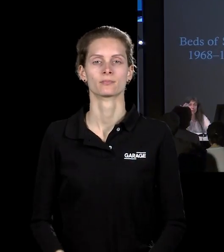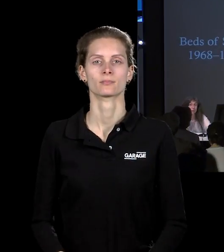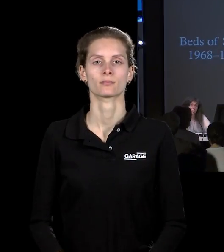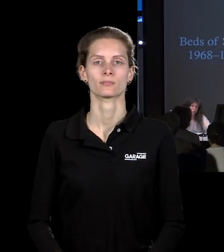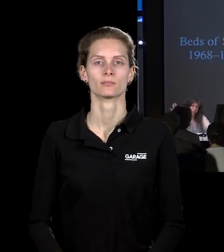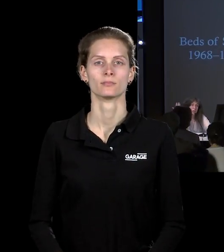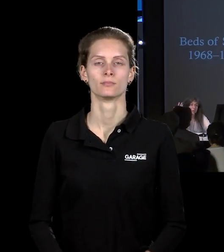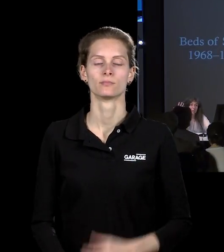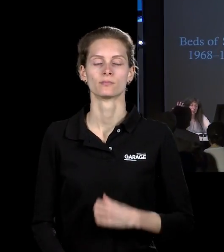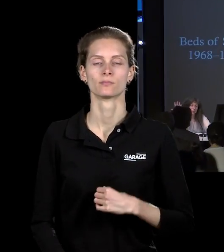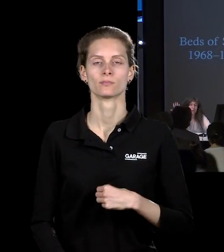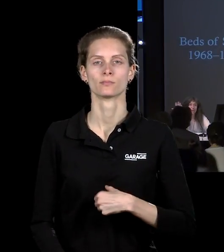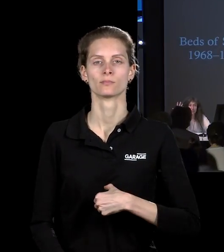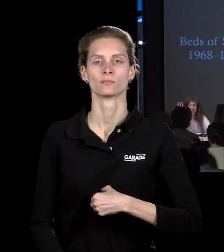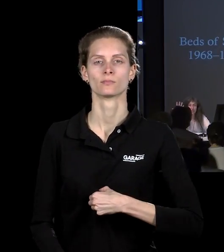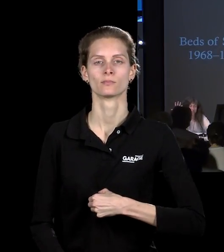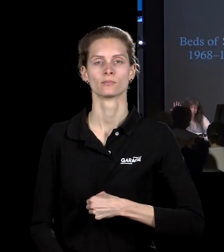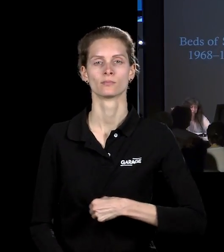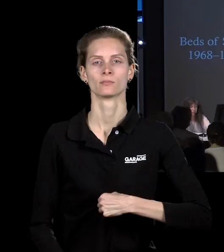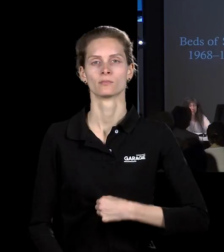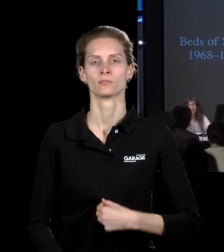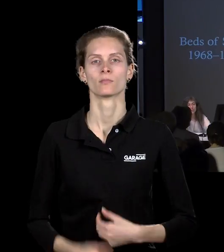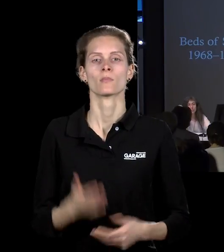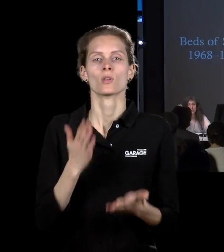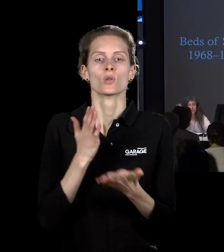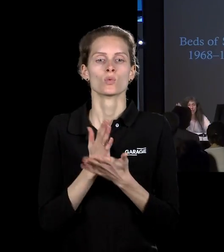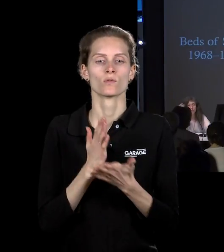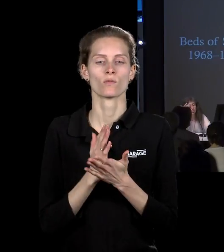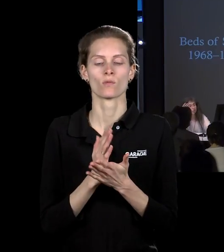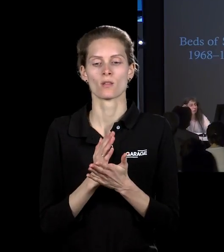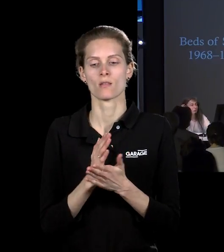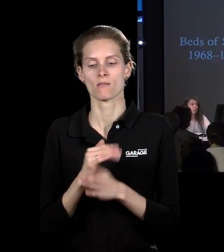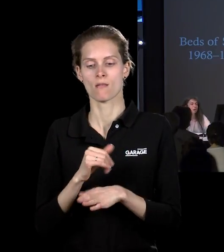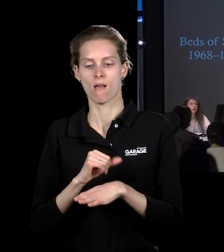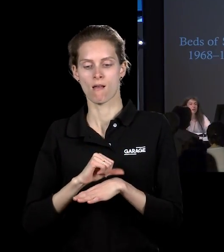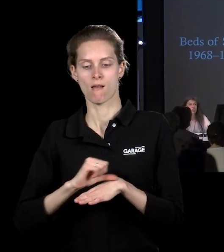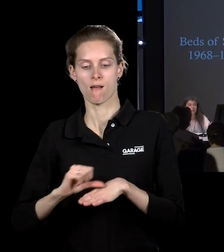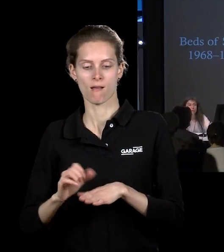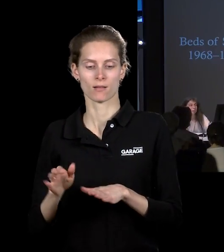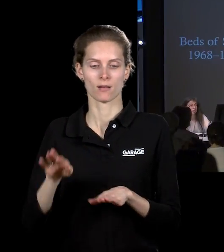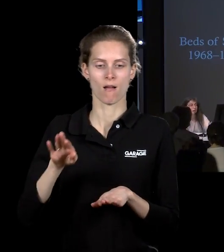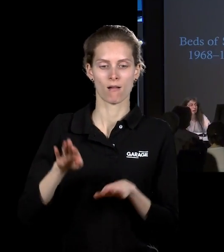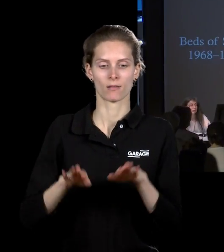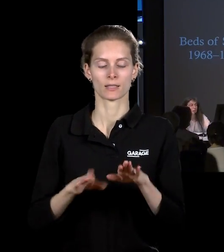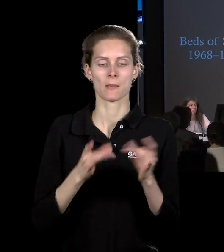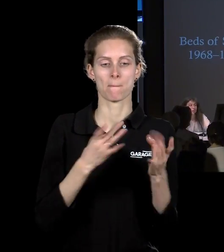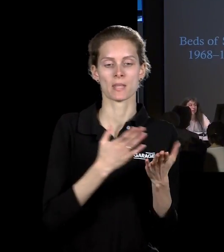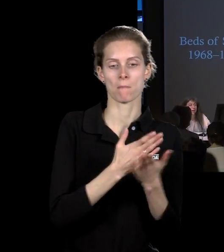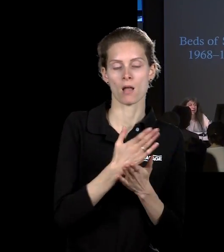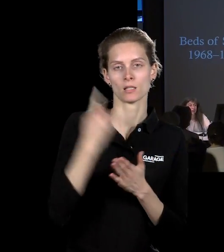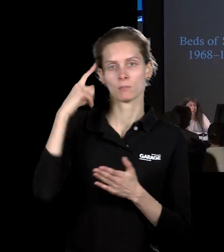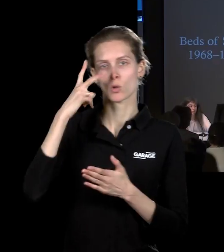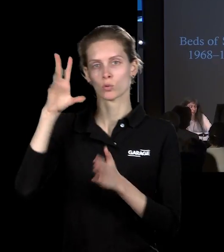при этом, как бы, поскольку он все равно существует на грани минимализма и концептуального искусства, он начинает делать вот такие очень простые